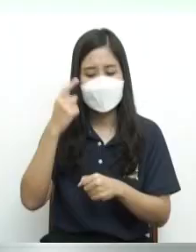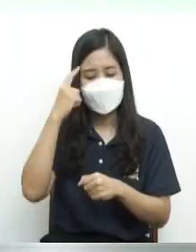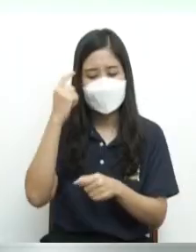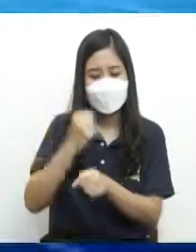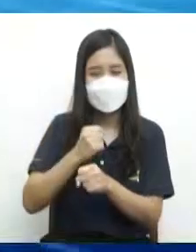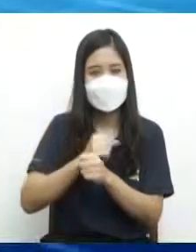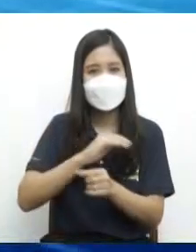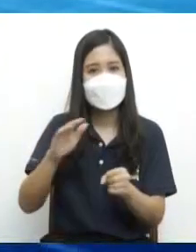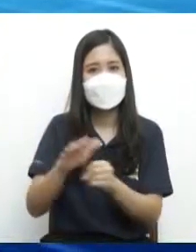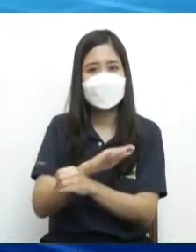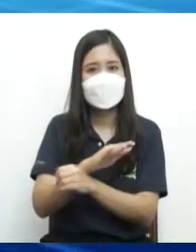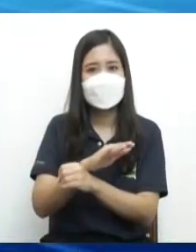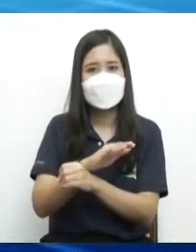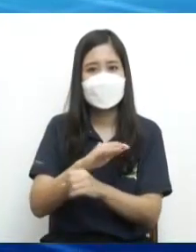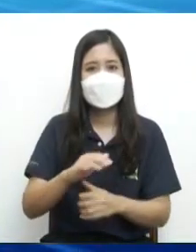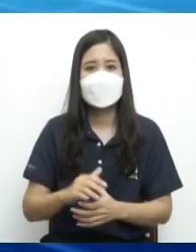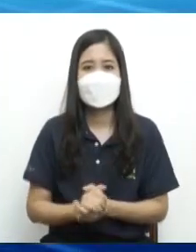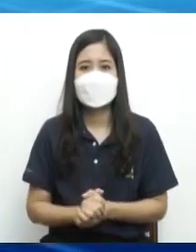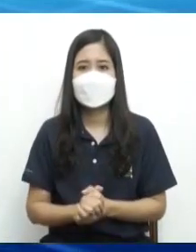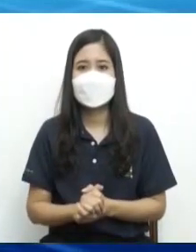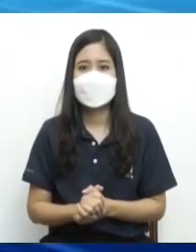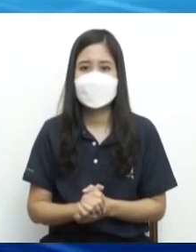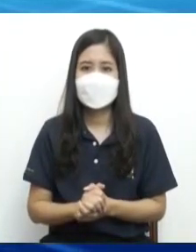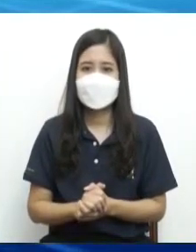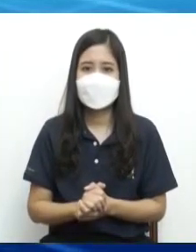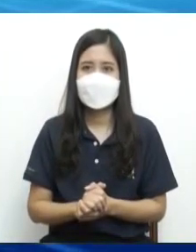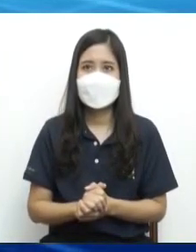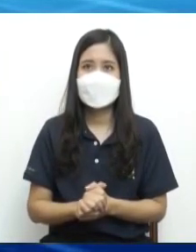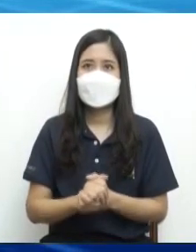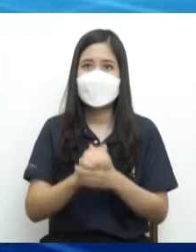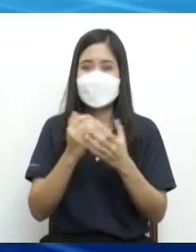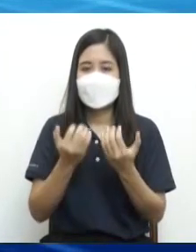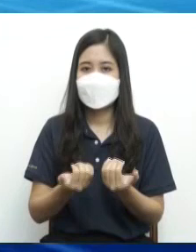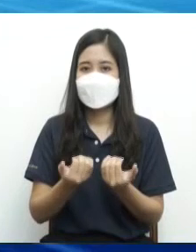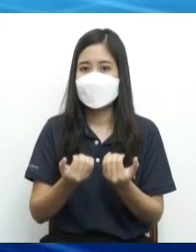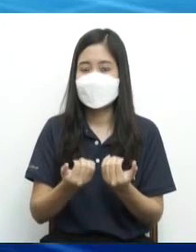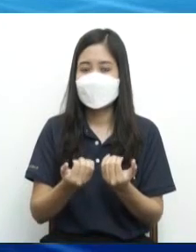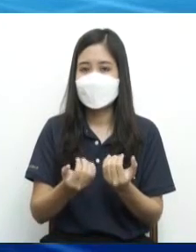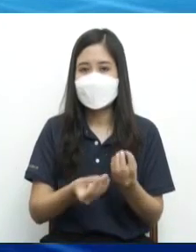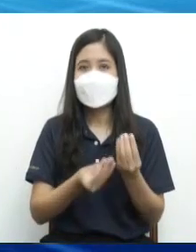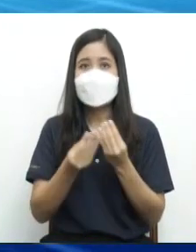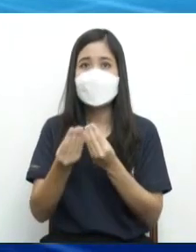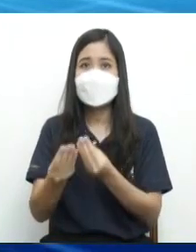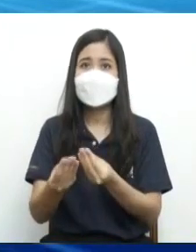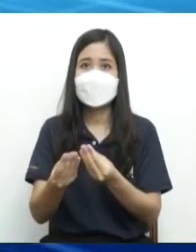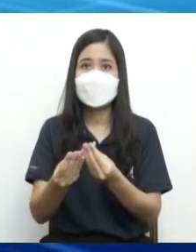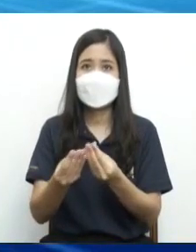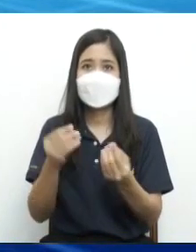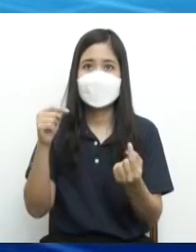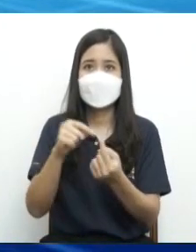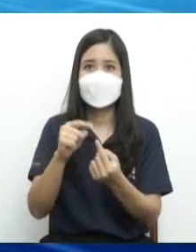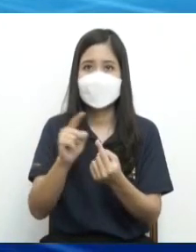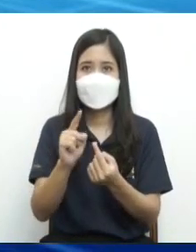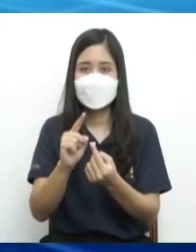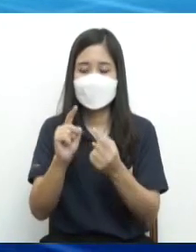ครับ ก็ถ้าจะให้ท่านสนิทบอกว่าประทับใจอะไรวันนี้เที่ยงคืนนะคะพุธเช้าเราไม่น่าจะจบนะคะน่าจะเป็นพุธเที่ยงคืนกันเลยทีเดีย